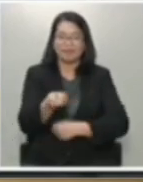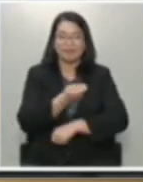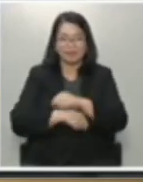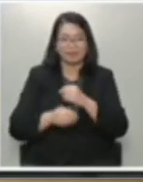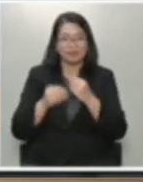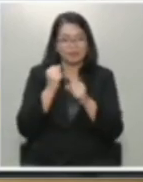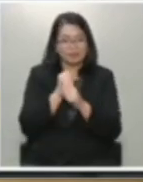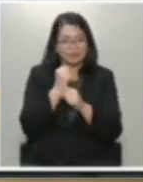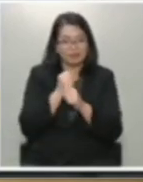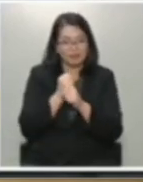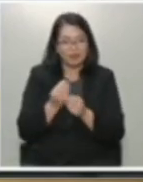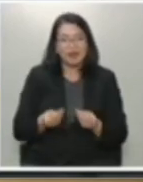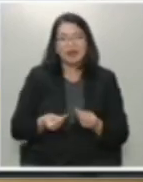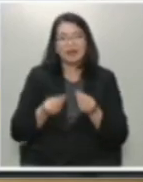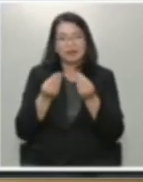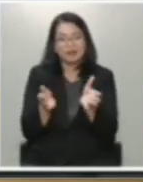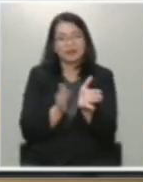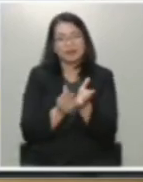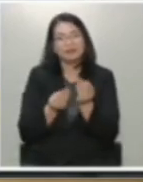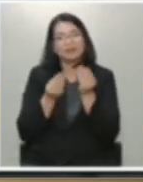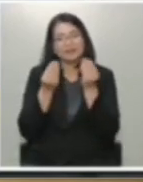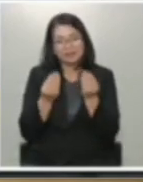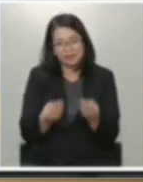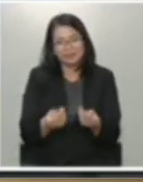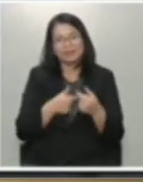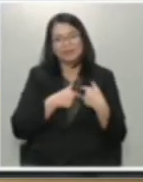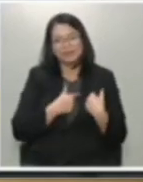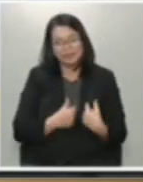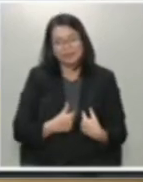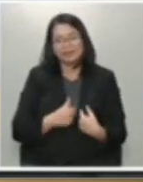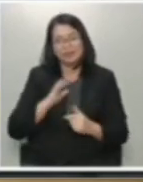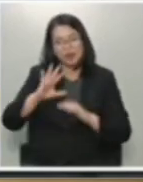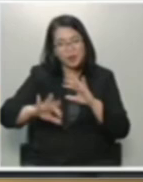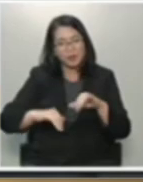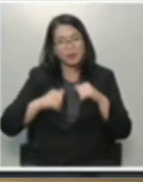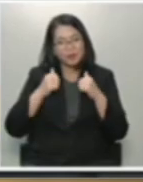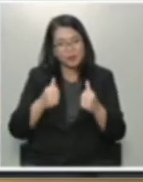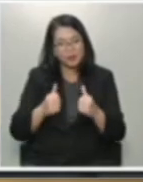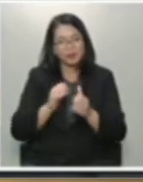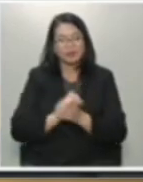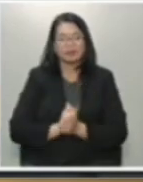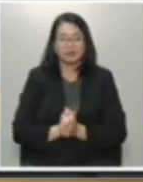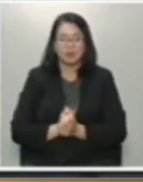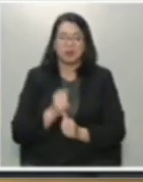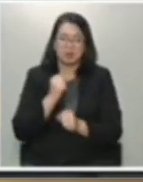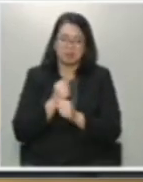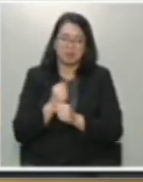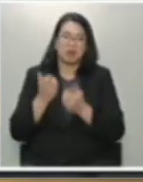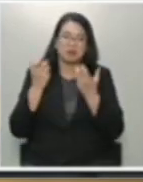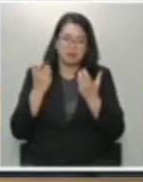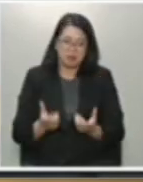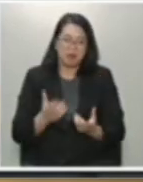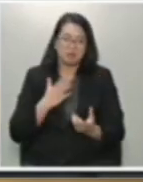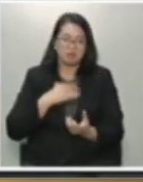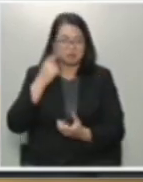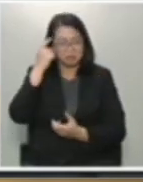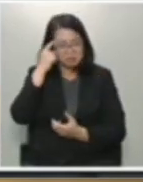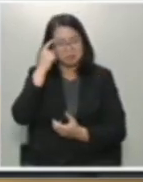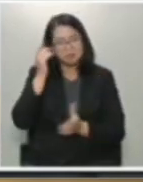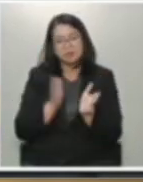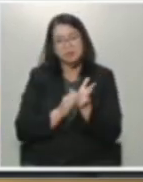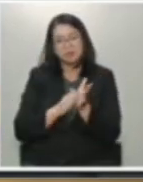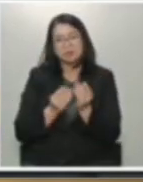านในการต่อสู้ในสงครามโคโรนาไวรัสที่ยิ่งใหญ่นะครับเราคิดว่าผมเชื่อมั่นว่